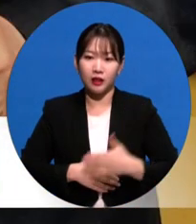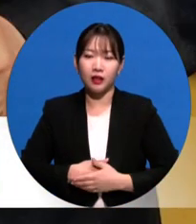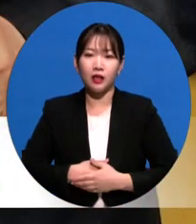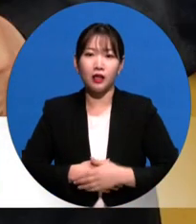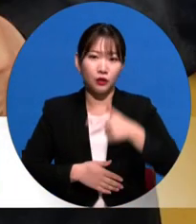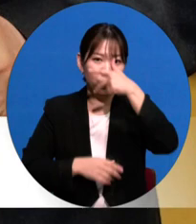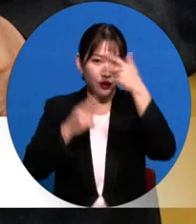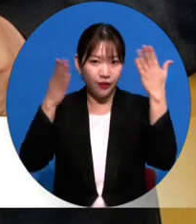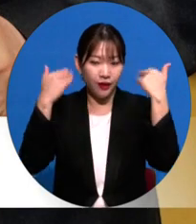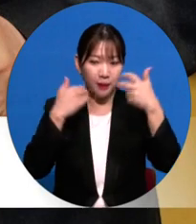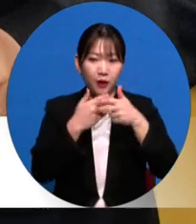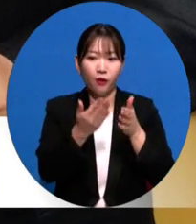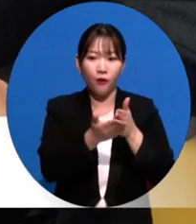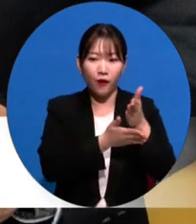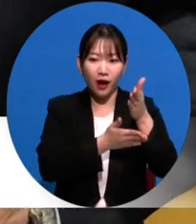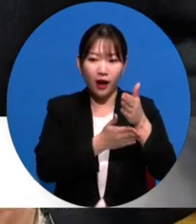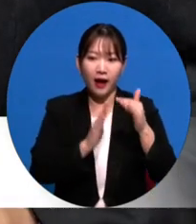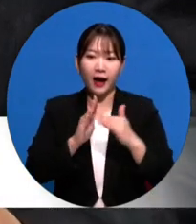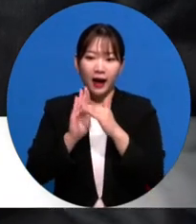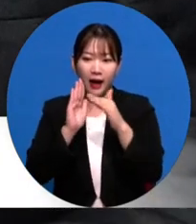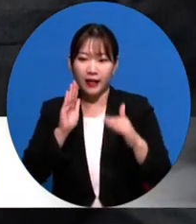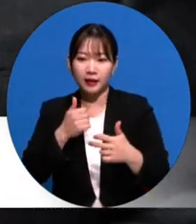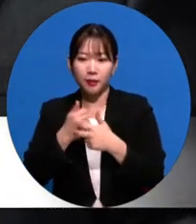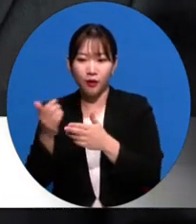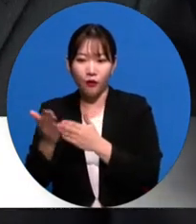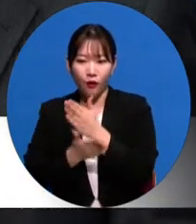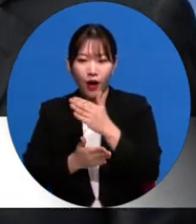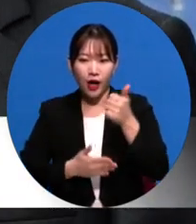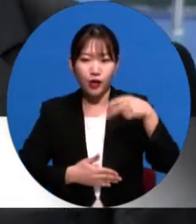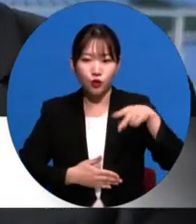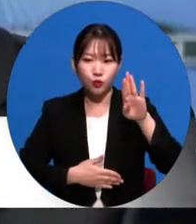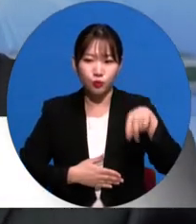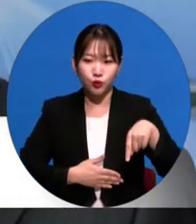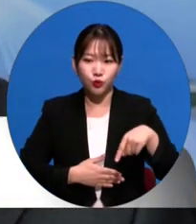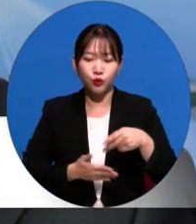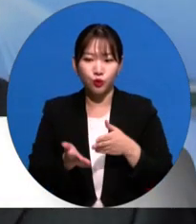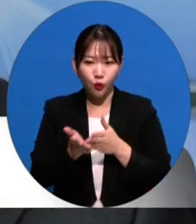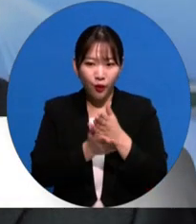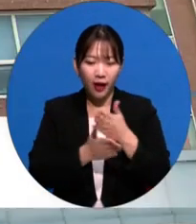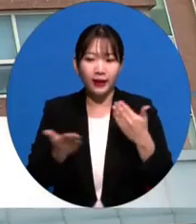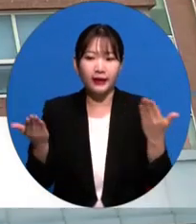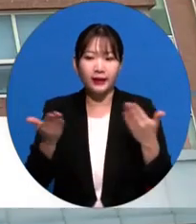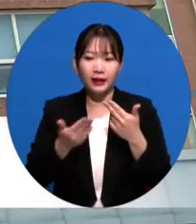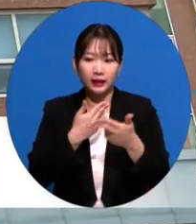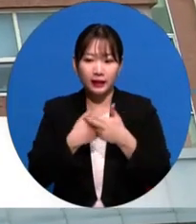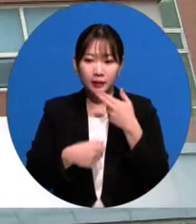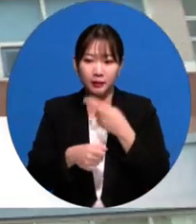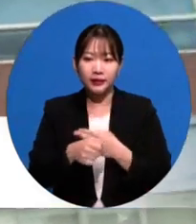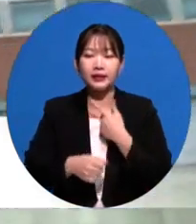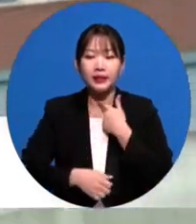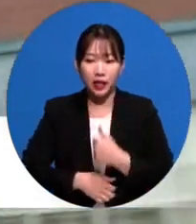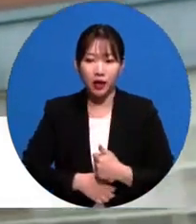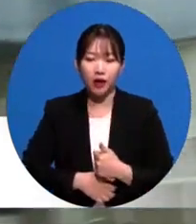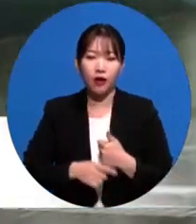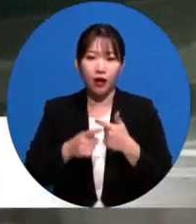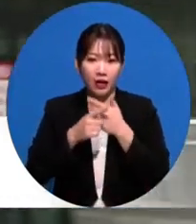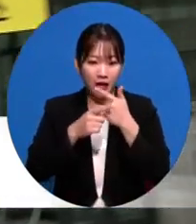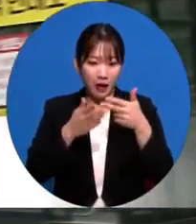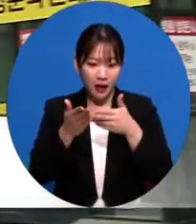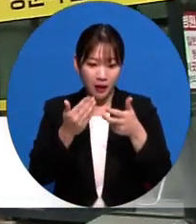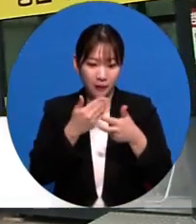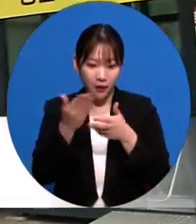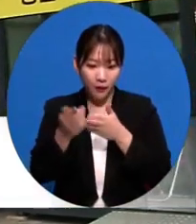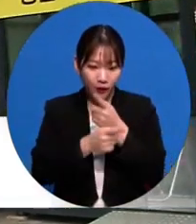원장은 조선대학교 의학과와 가정의학과 흉부외과 교수로 재직한 후 의과 대학장 등을 역임했습니다